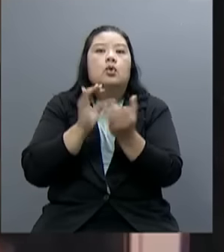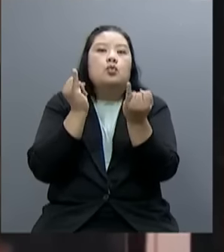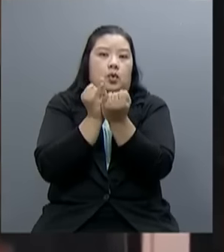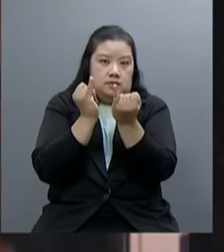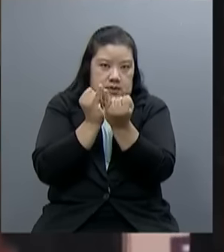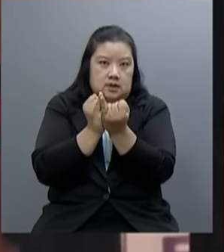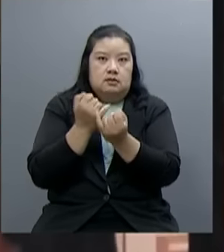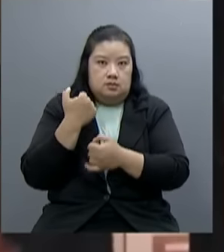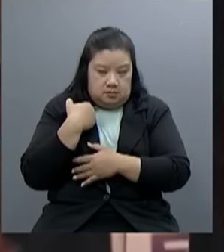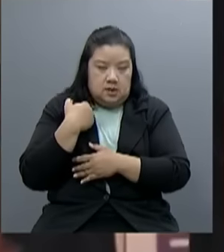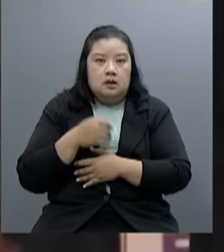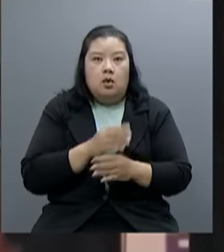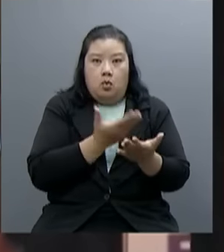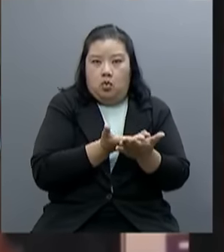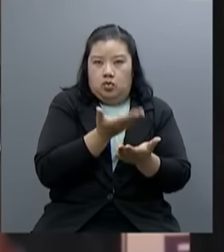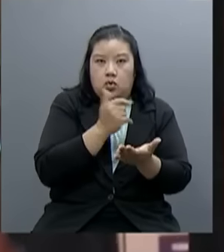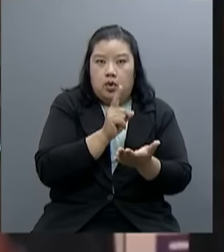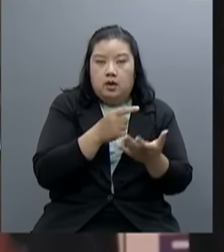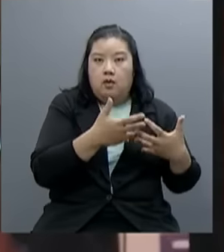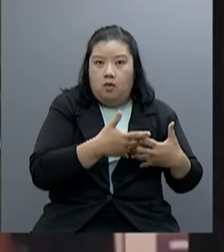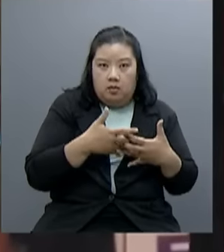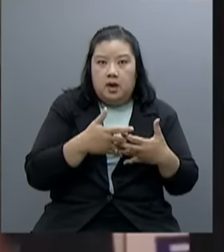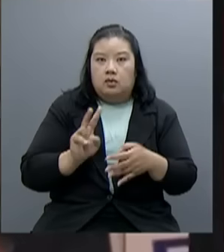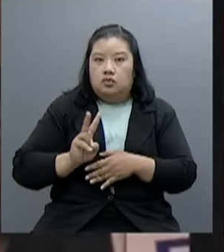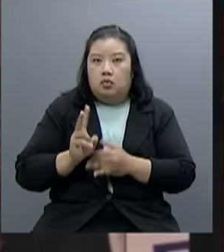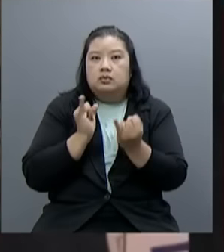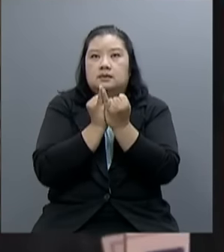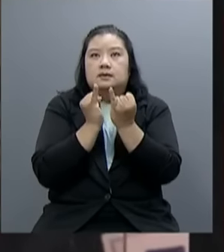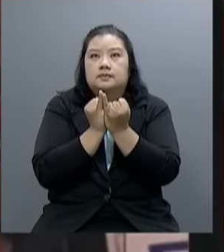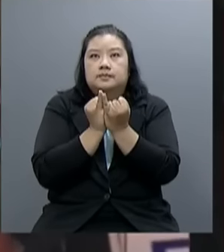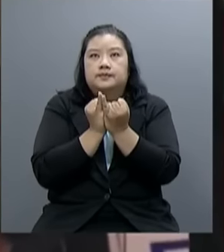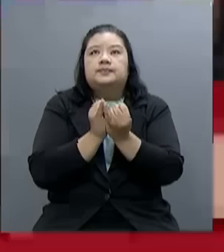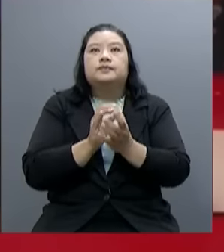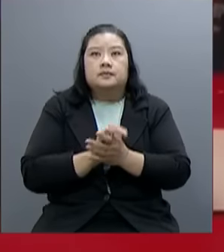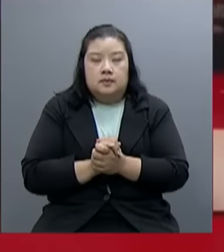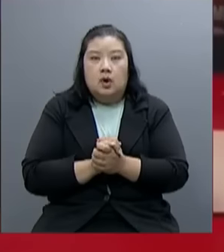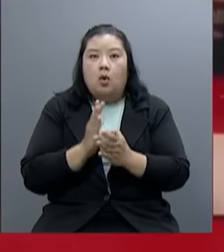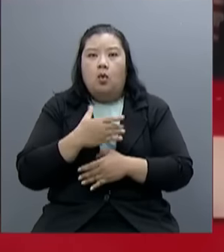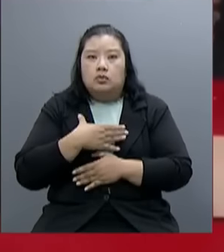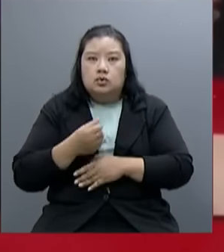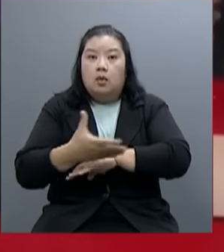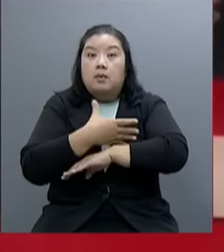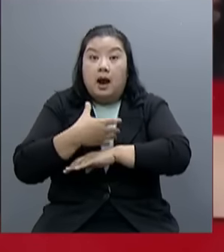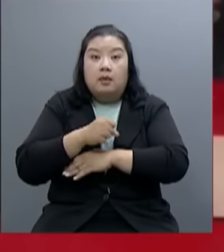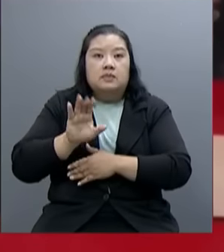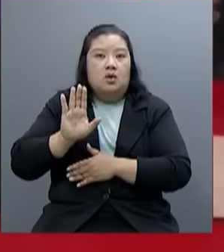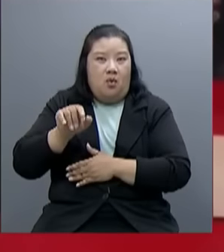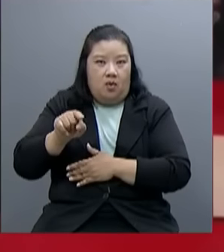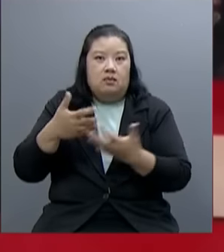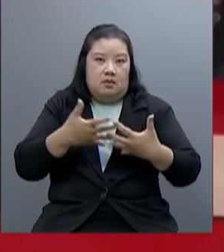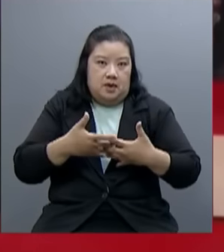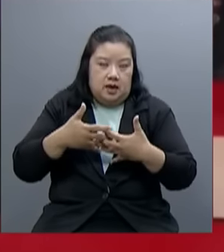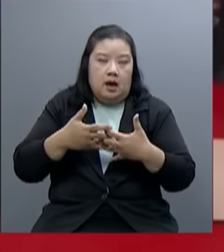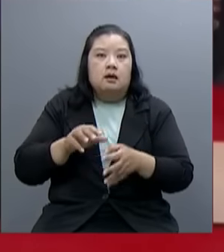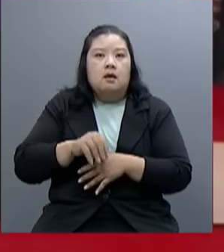แน่นระหว่าง 2มหาเศรษฐีชาวอเมริกันได้เป็นอย่างดีขณะที่คอการเมืองอเมริกันบางคนนะคะเขาถึงข้าออกมาบอกว่าใน